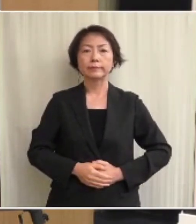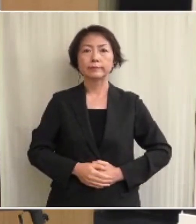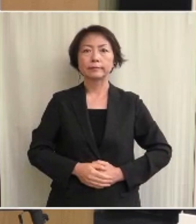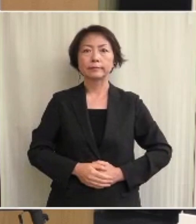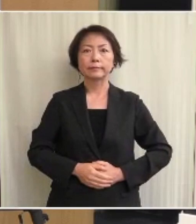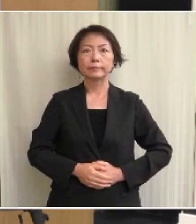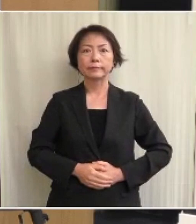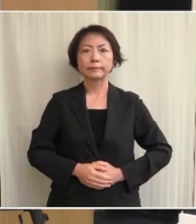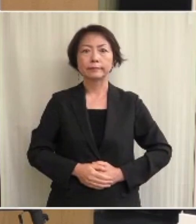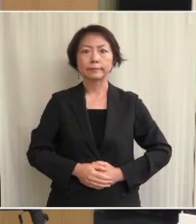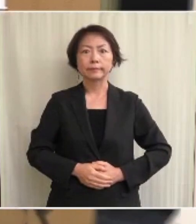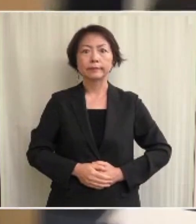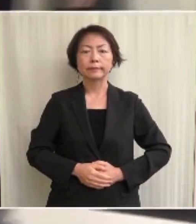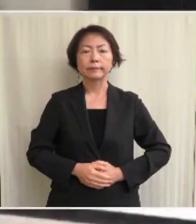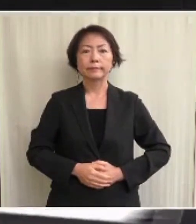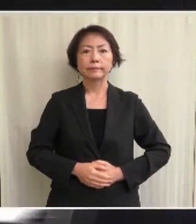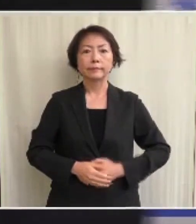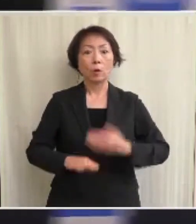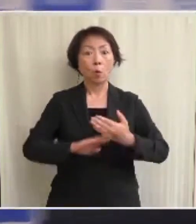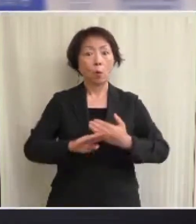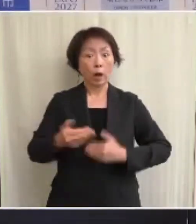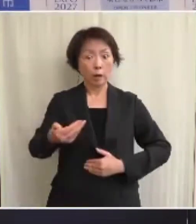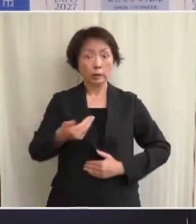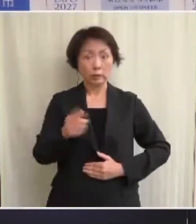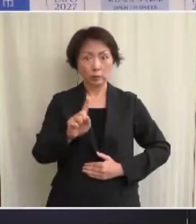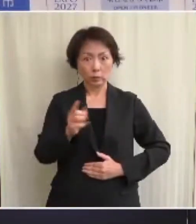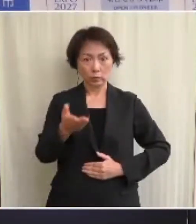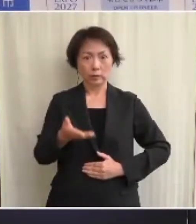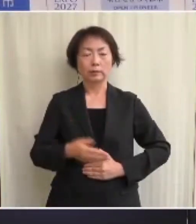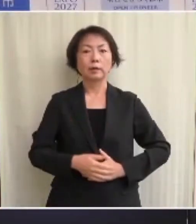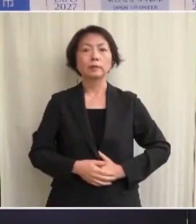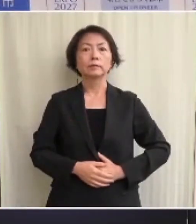よろしいですか。 はい、 その他いかがでしょう。